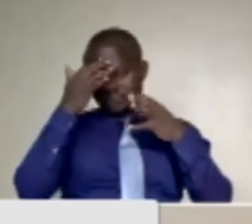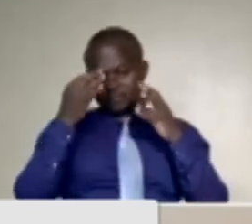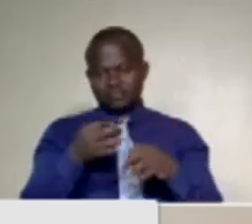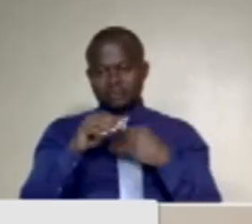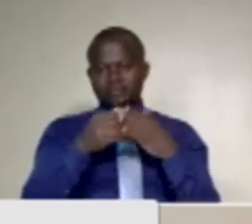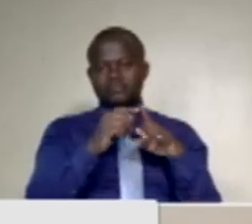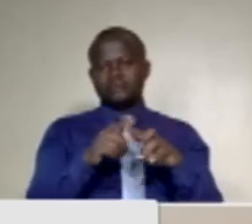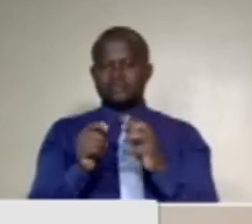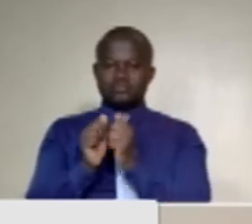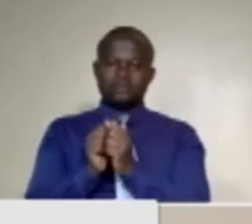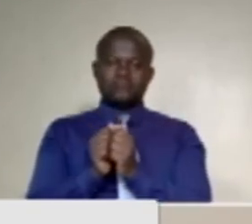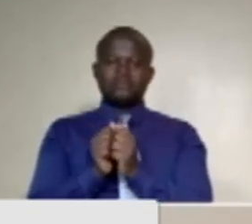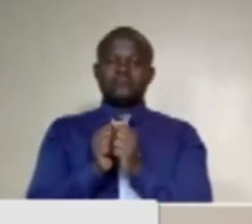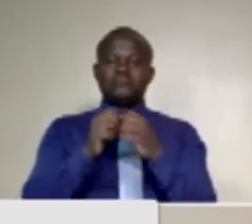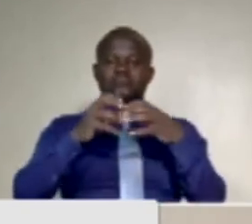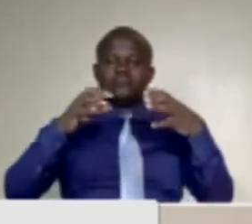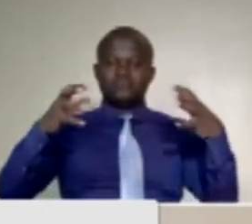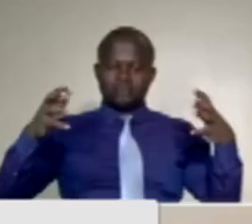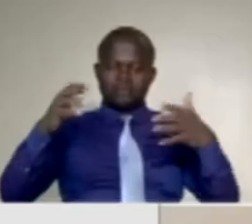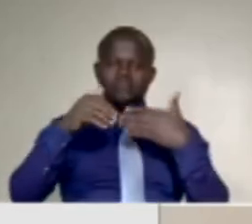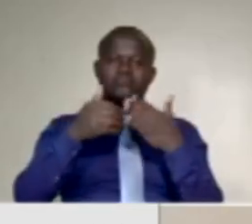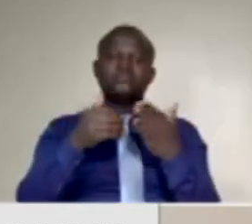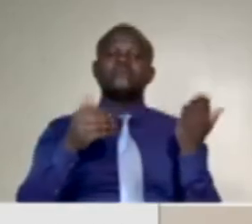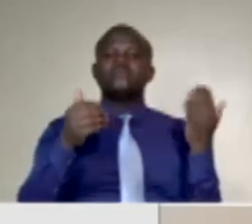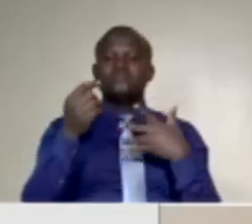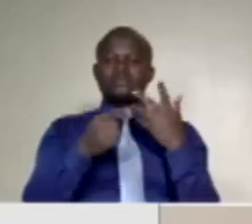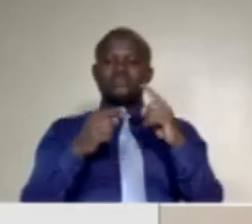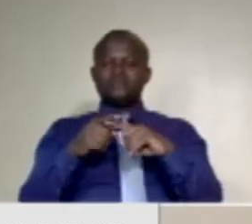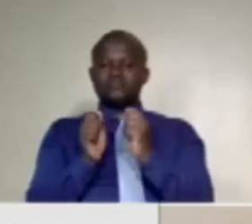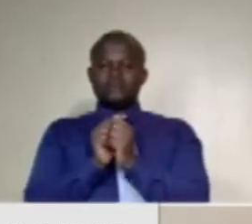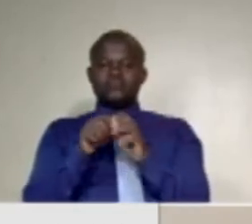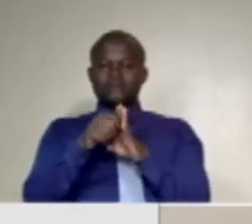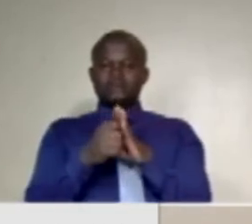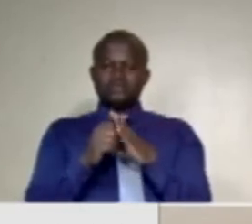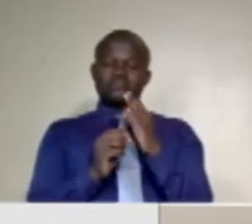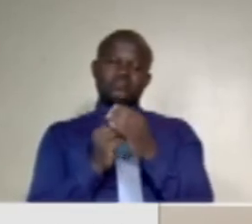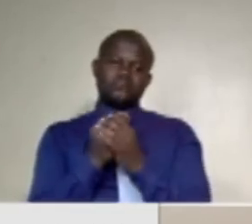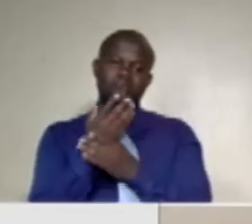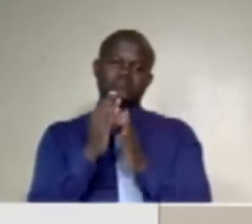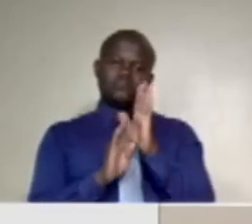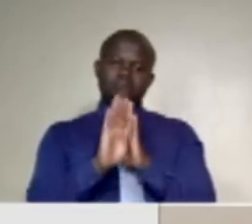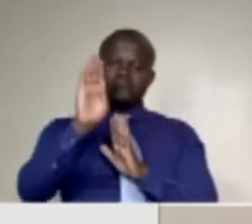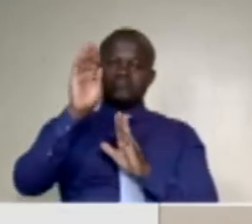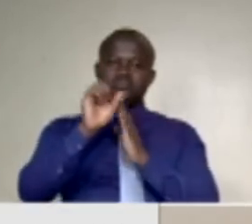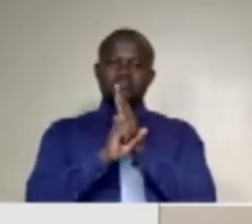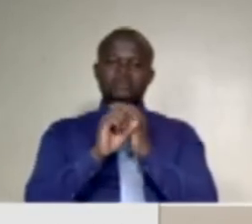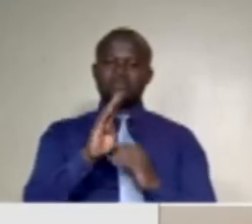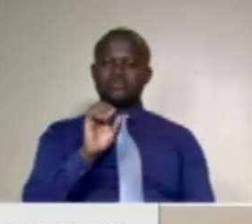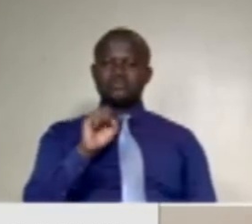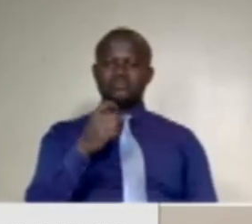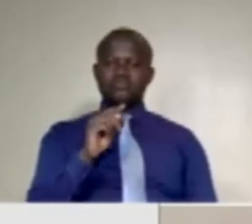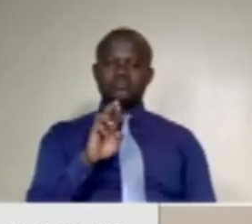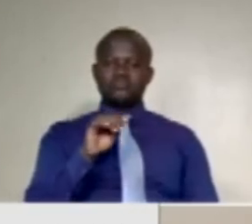ingamba zitandukanye turiho turatubura imibyare y'insina za kijyambere iri gutuburirwa mu murenge wa Bushekeri